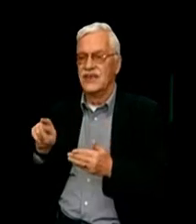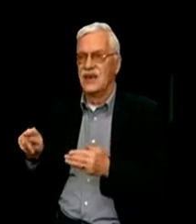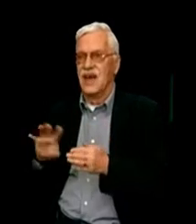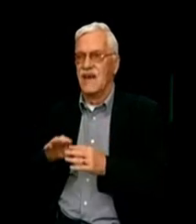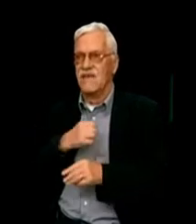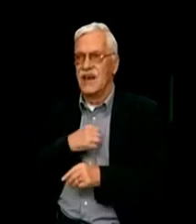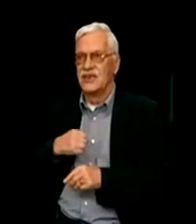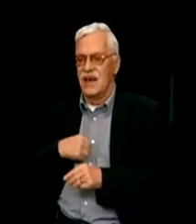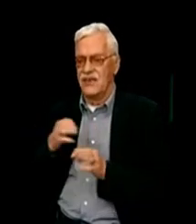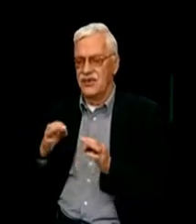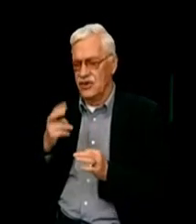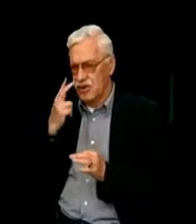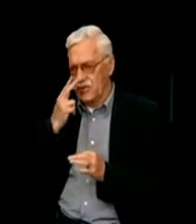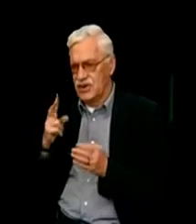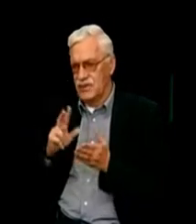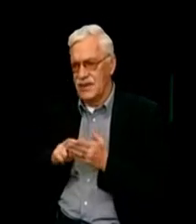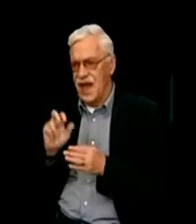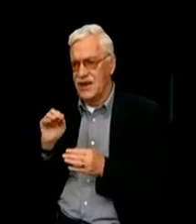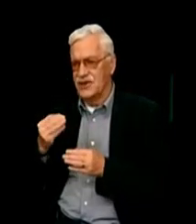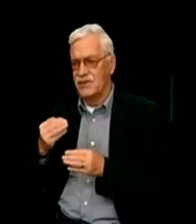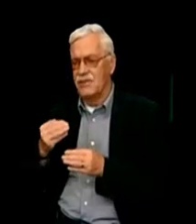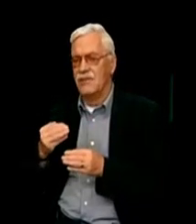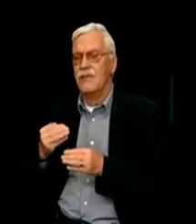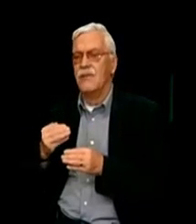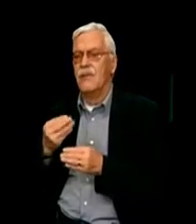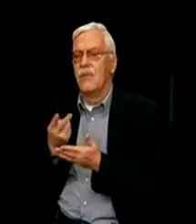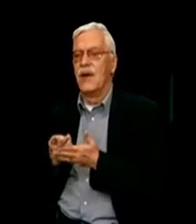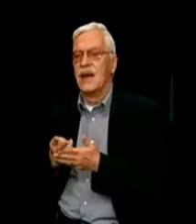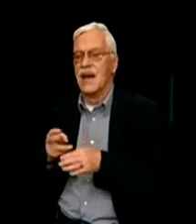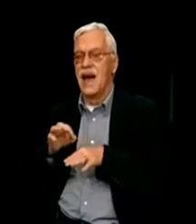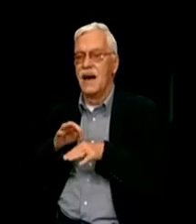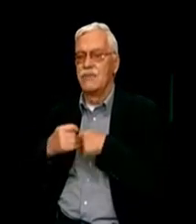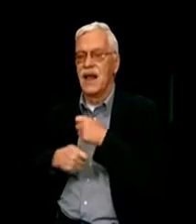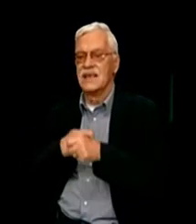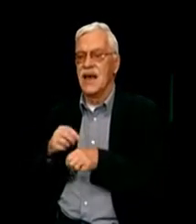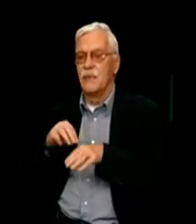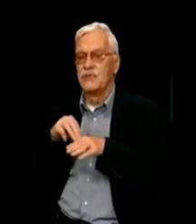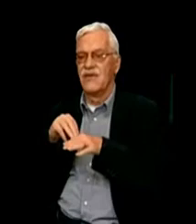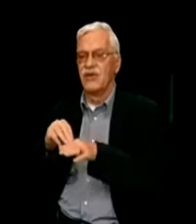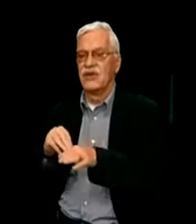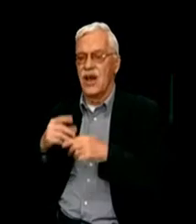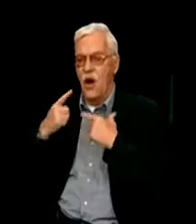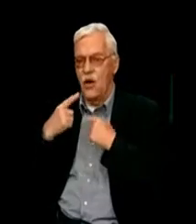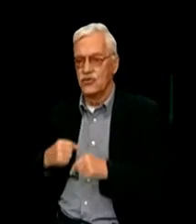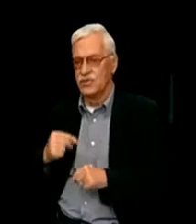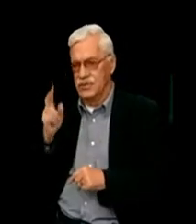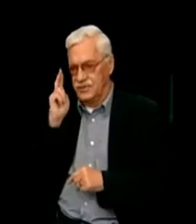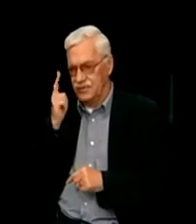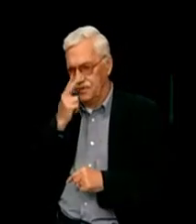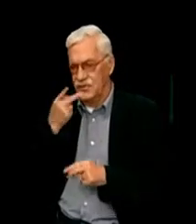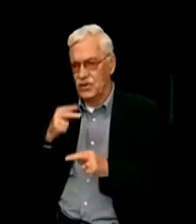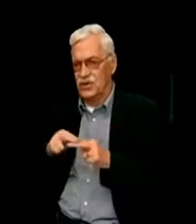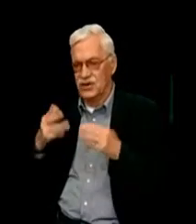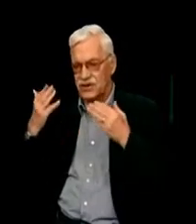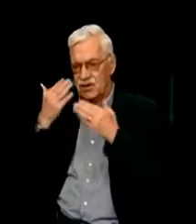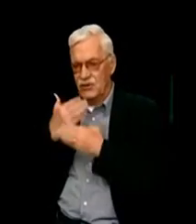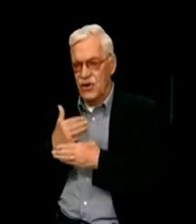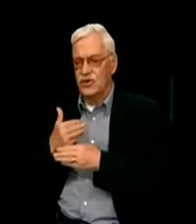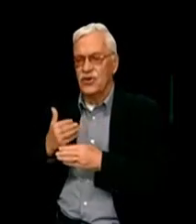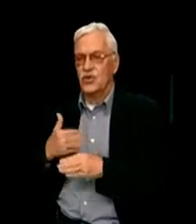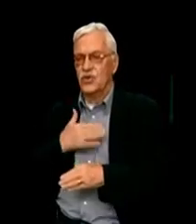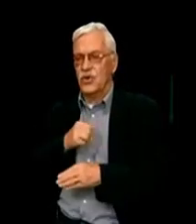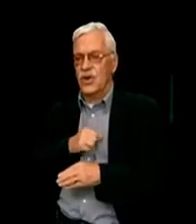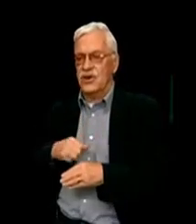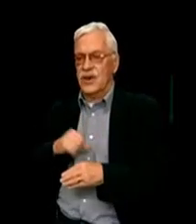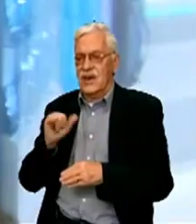Dziś zobaczymy, na czym polega praca przewodnika, czyli osób niewidzących i niedowidzących, które w ciemności czują się